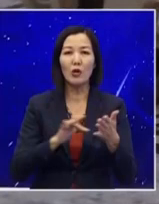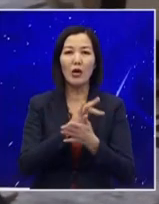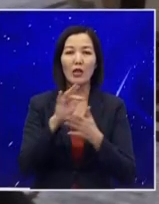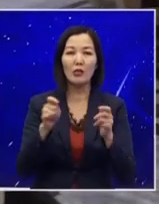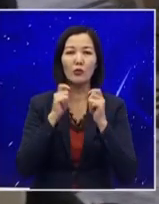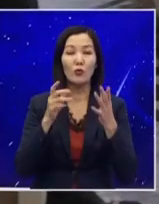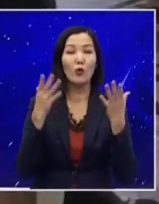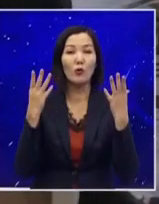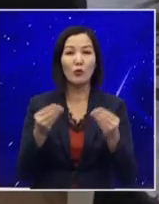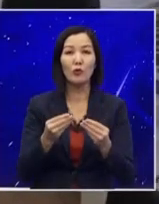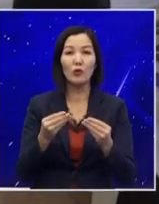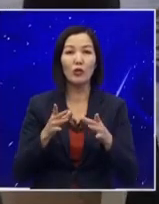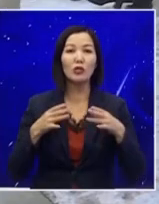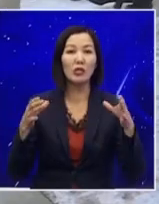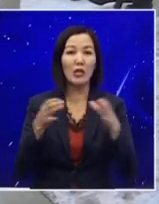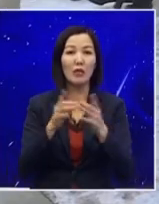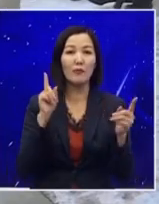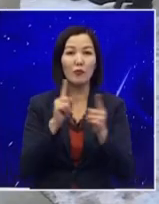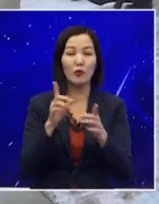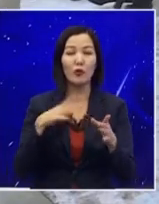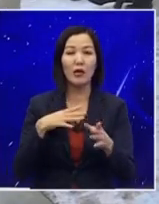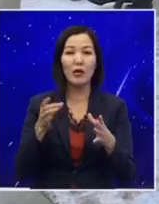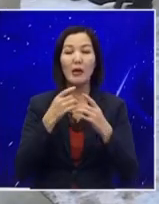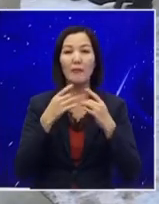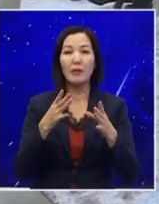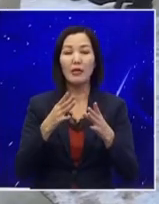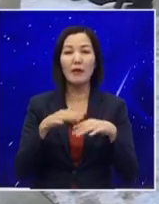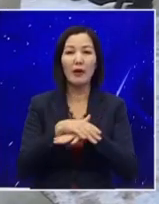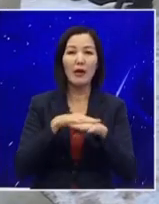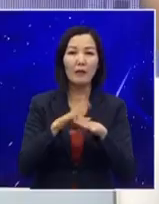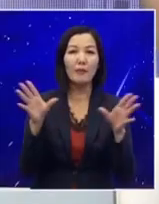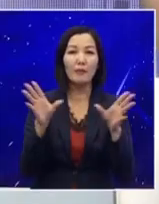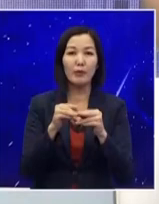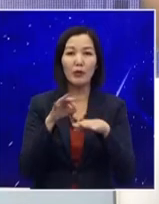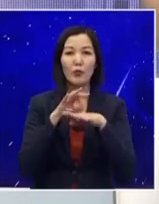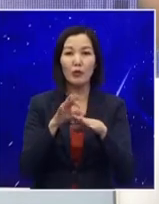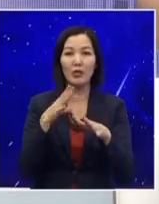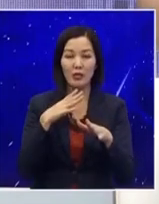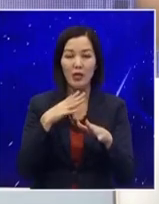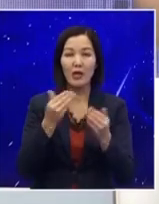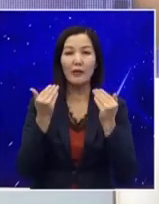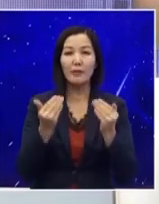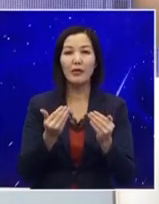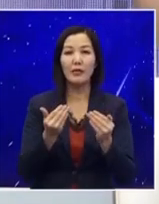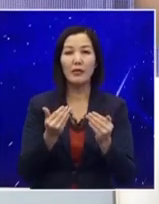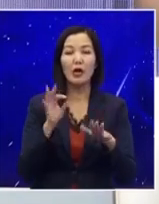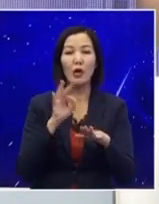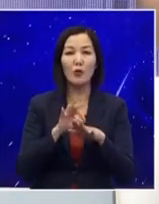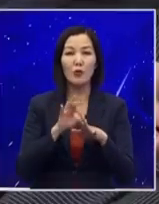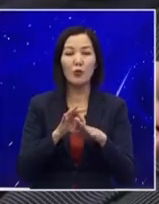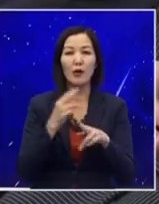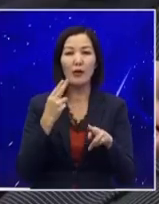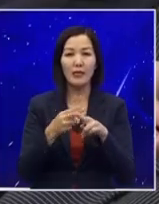туған күнін тойлауға жиналып отыр. Бүгінге дейін мейрам көптің ортасында дүбірлі думанда тойланып келген еді. Биылғы індет